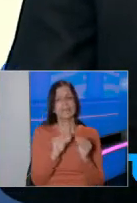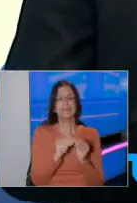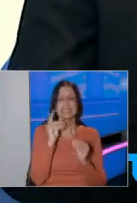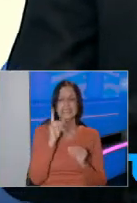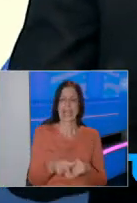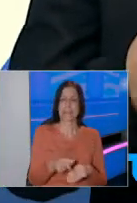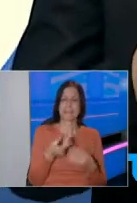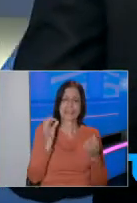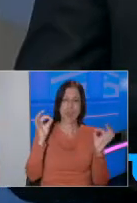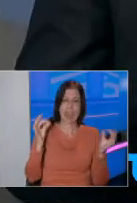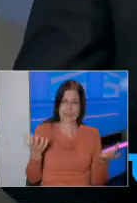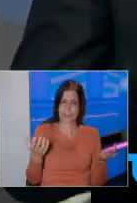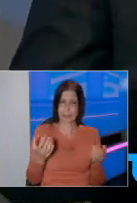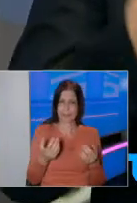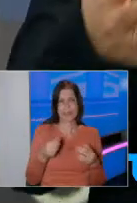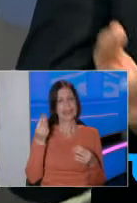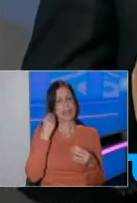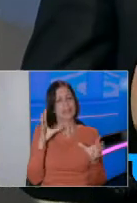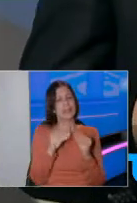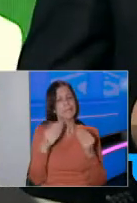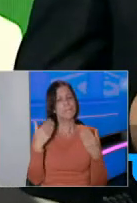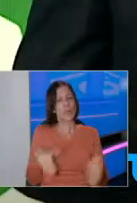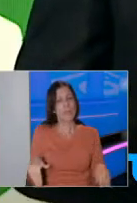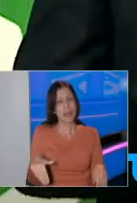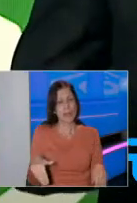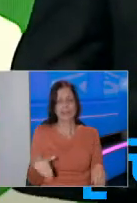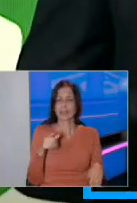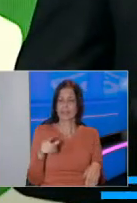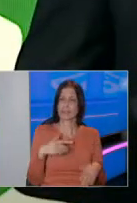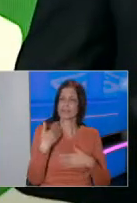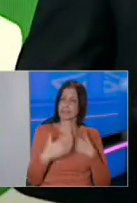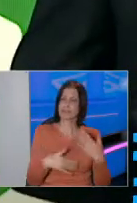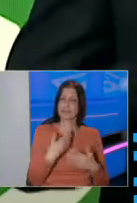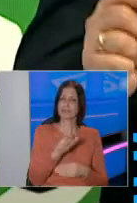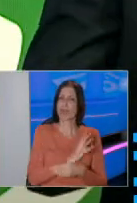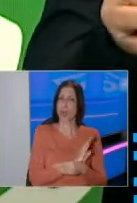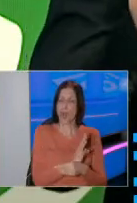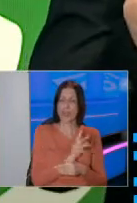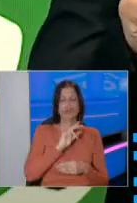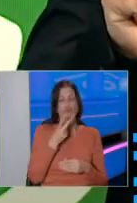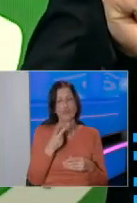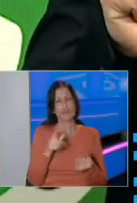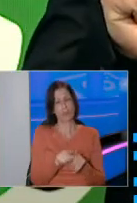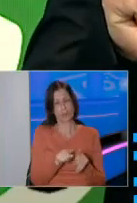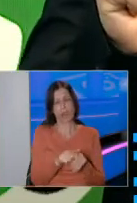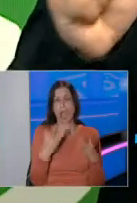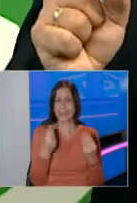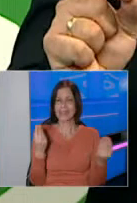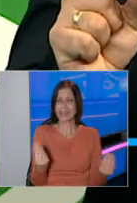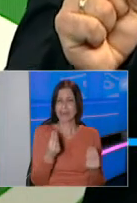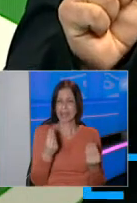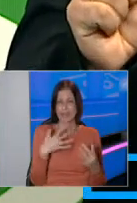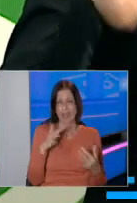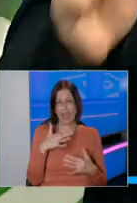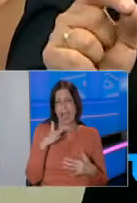מיוחדים, תלמידים עם מוגבלות. במהלך הקורונה עוד פעם, כמו הרבה דברים, זה נהיה חד